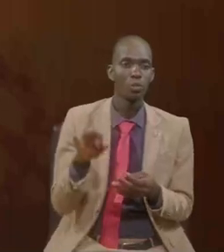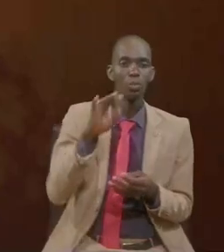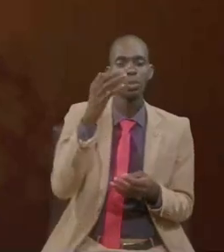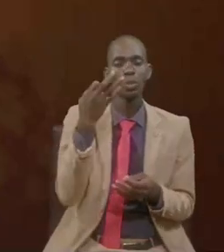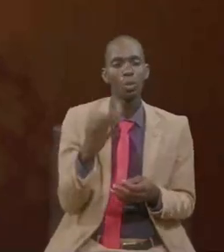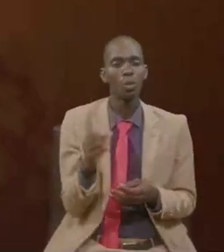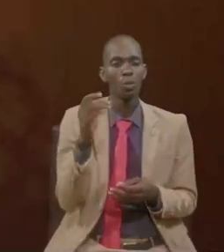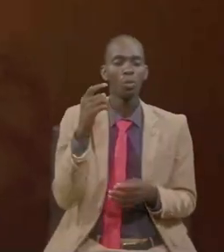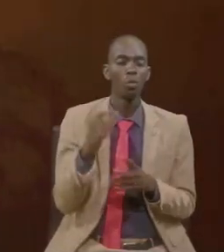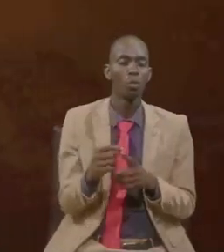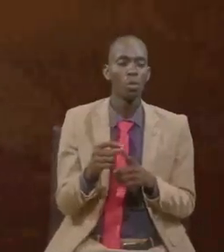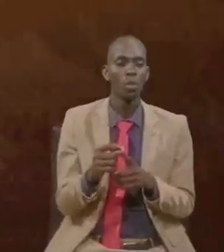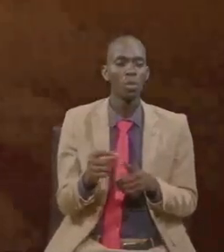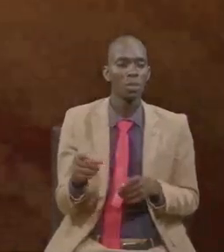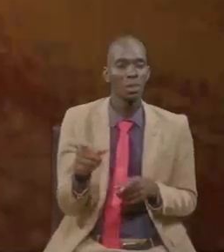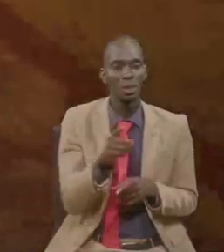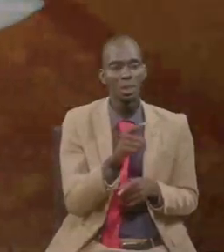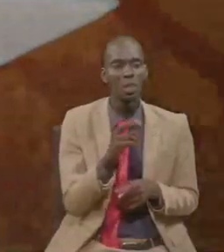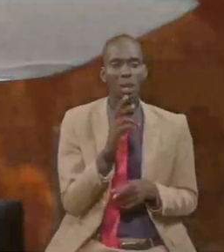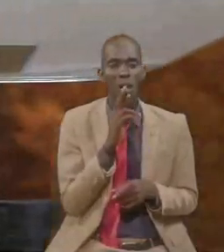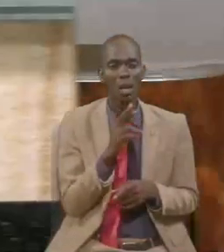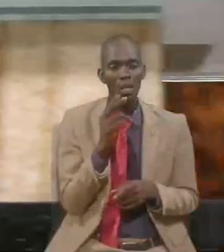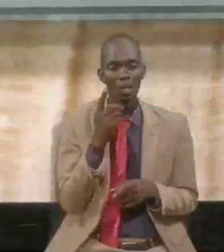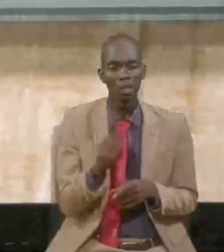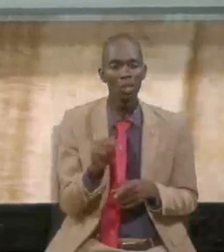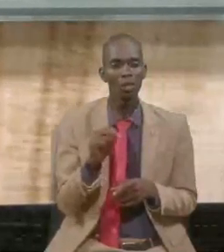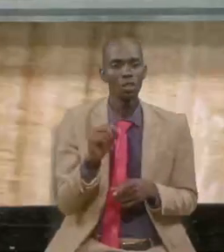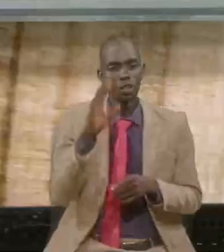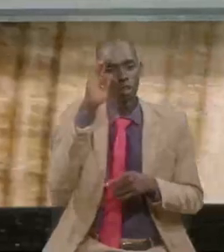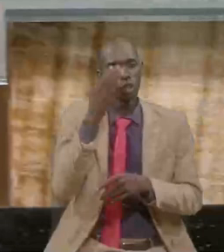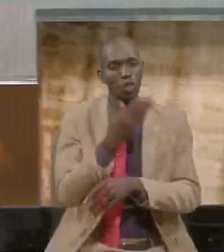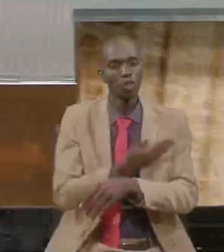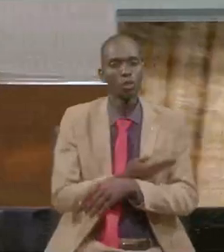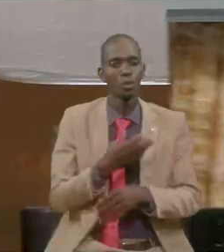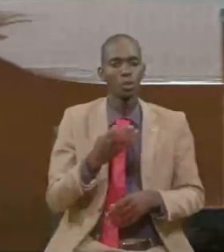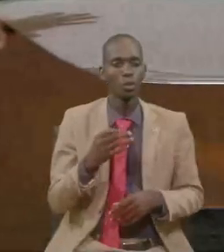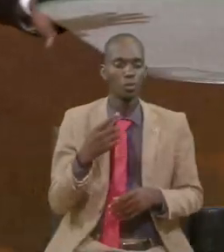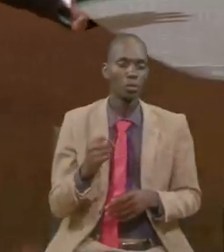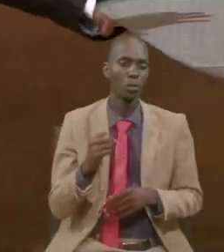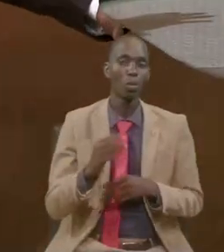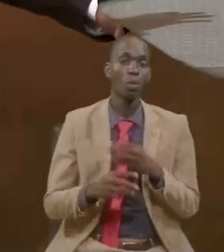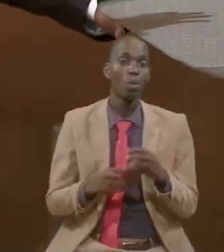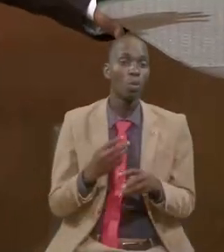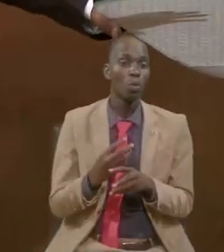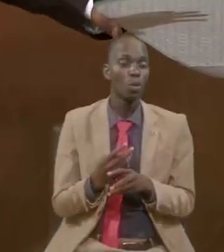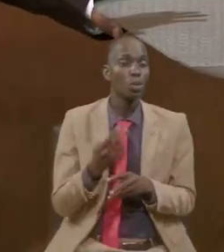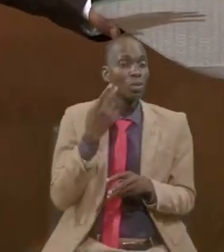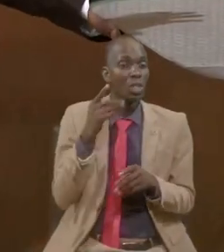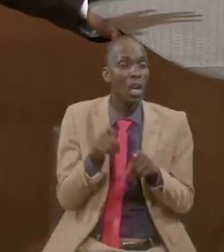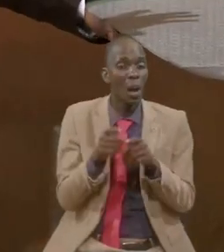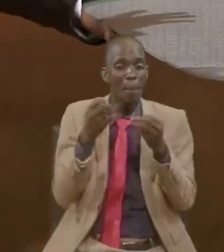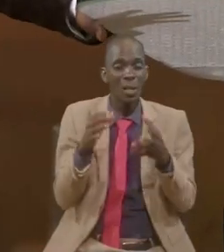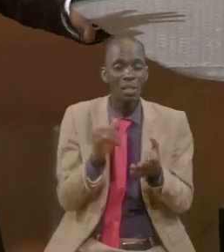du monde sont fils du monde. Car tous ceux qui sont conduits